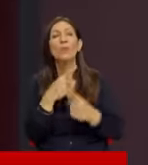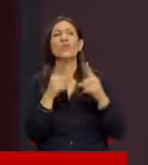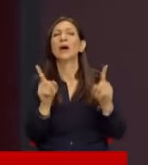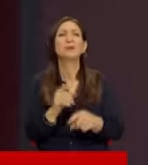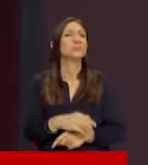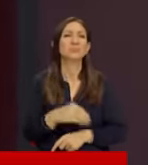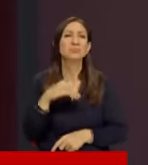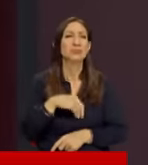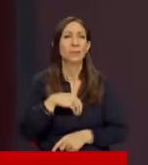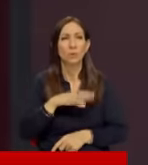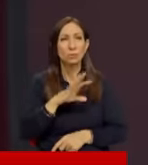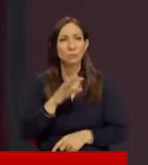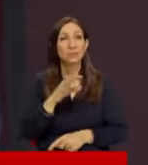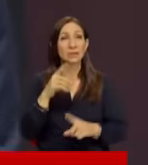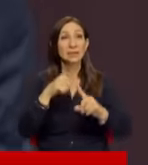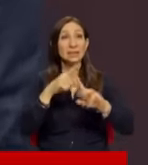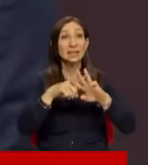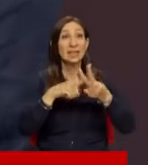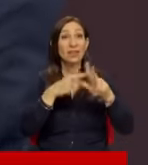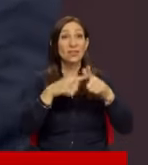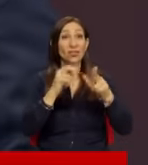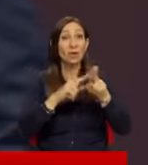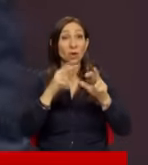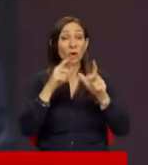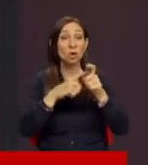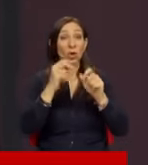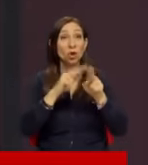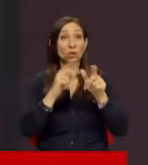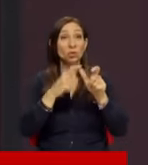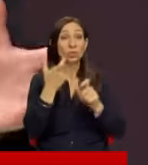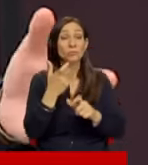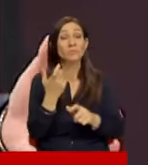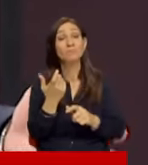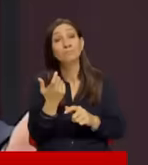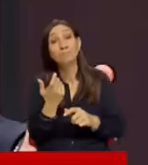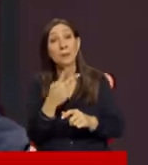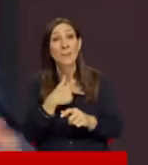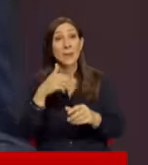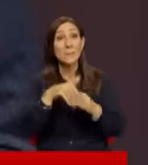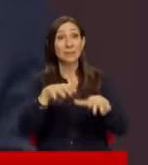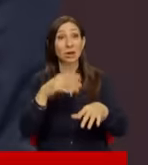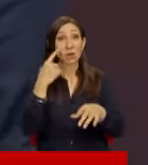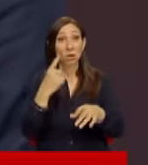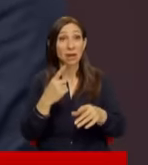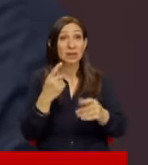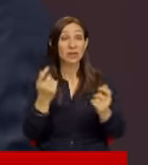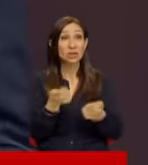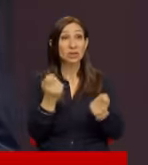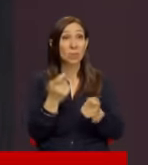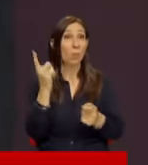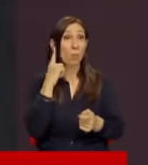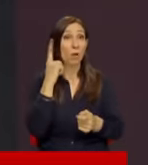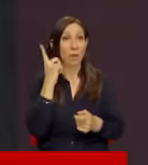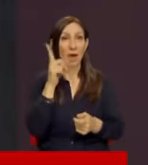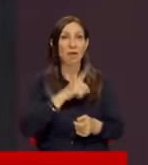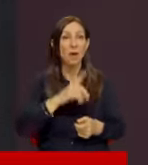fark atacağını da zannetmiyordum. Tevfik Göksu yani belediye meclisinde gösterdiği performansla popüler